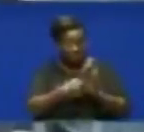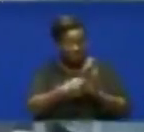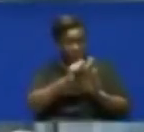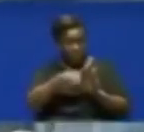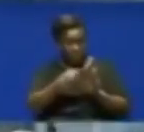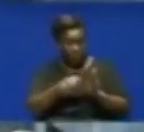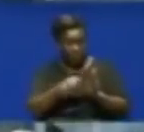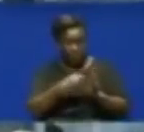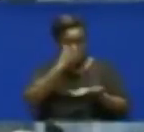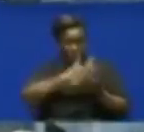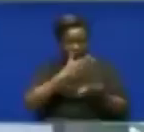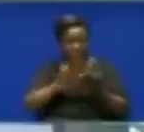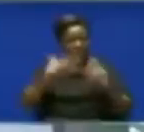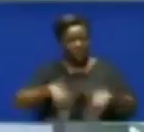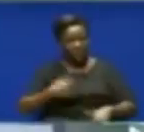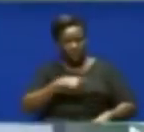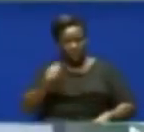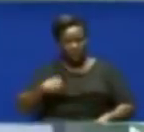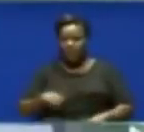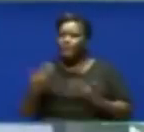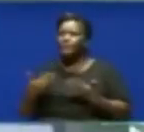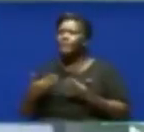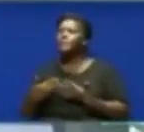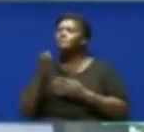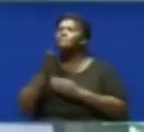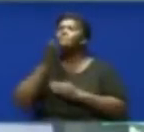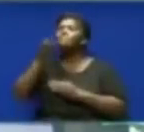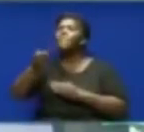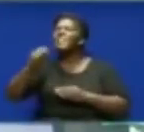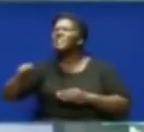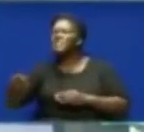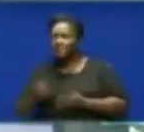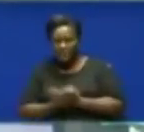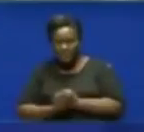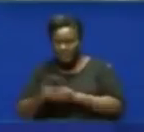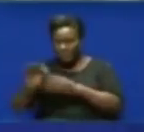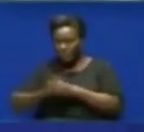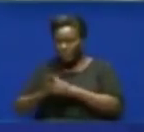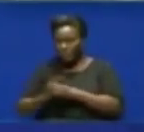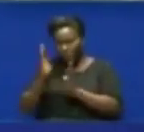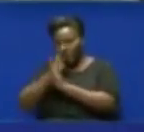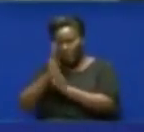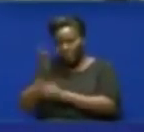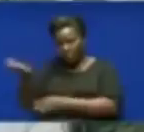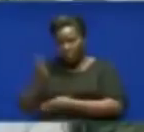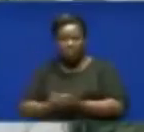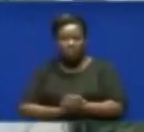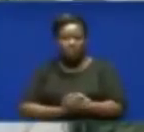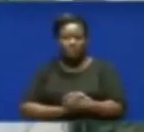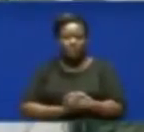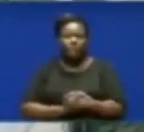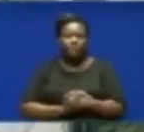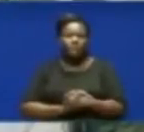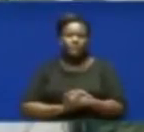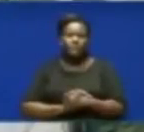yapi majali ya baadaye ya China kama kitovu cha COVID-19 mbele ya washirika wake duniani?